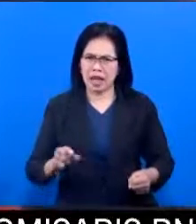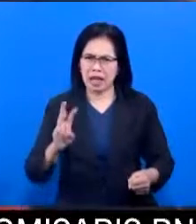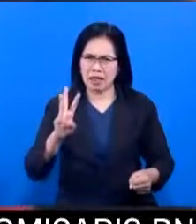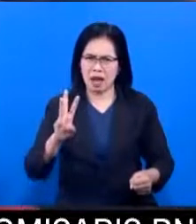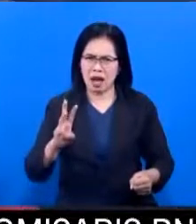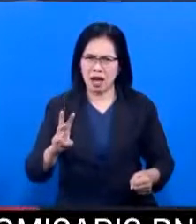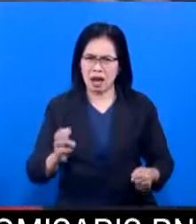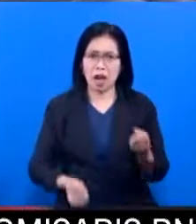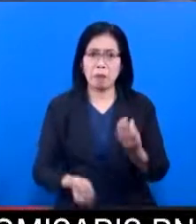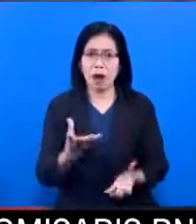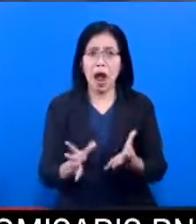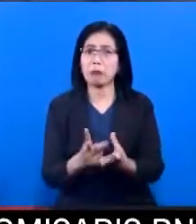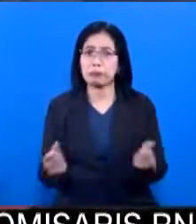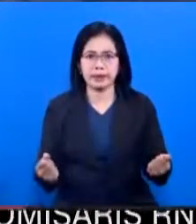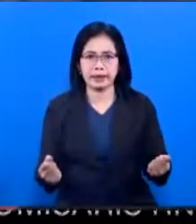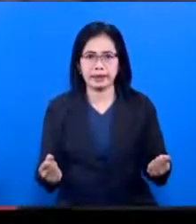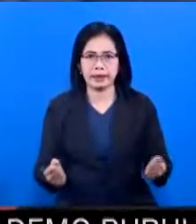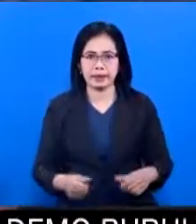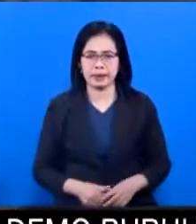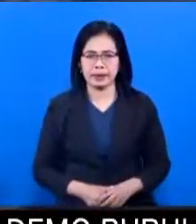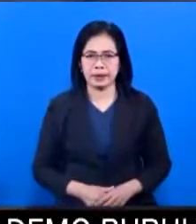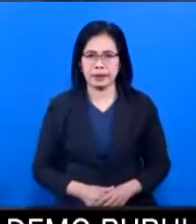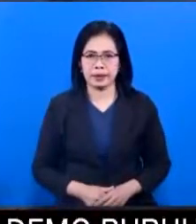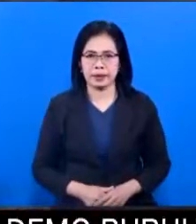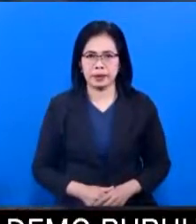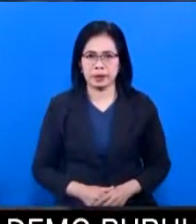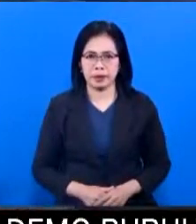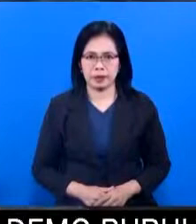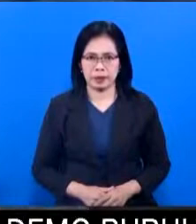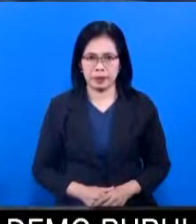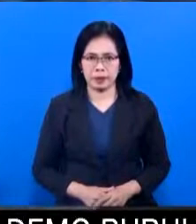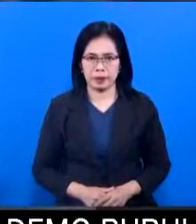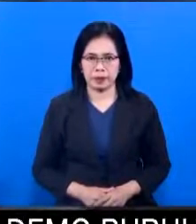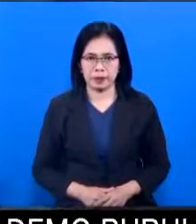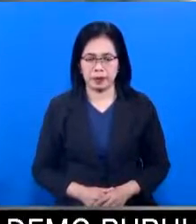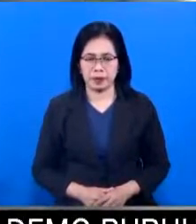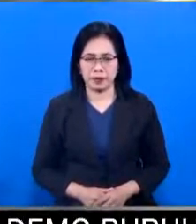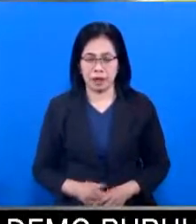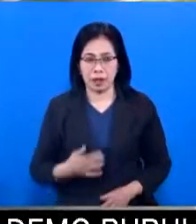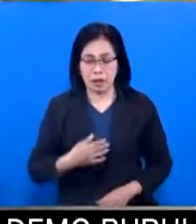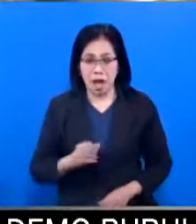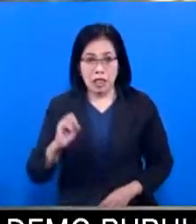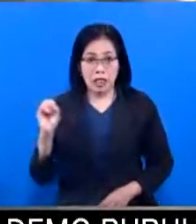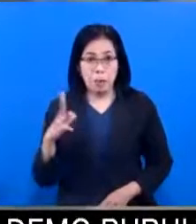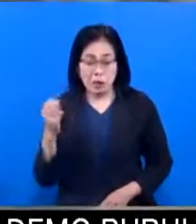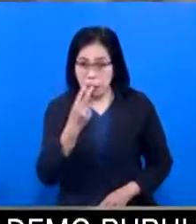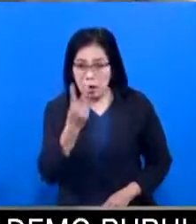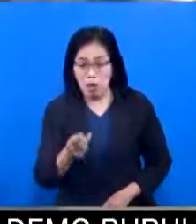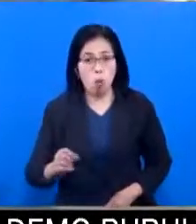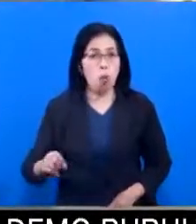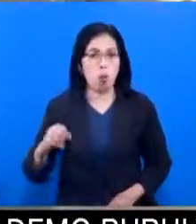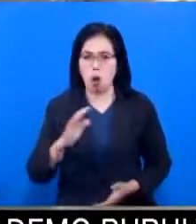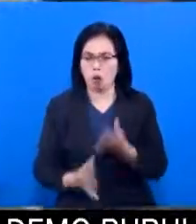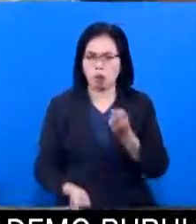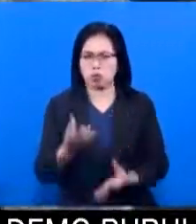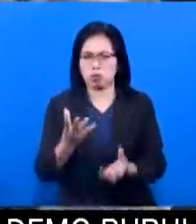lagi mobil satu. Dugaannya apa kebakarannya? Waduh, kurang paham, Pak. Tau-tau udah gede aja gitu apinya. Akibat kebakaran, 4 orang